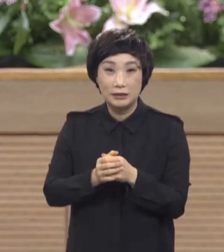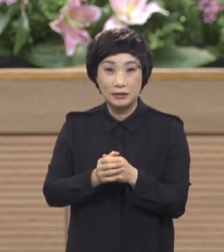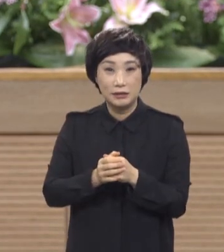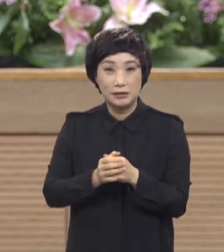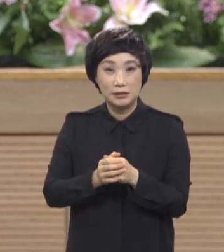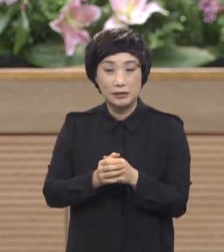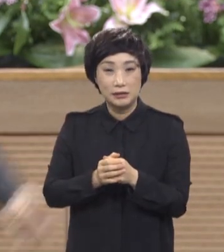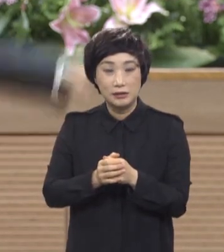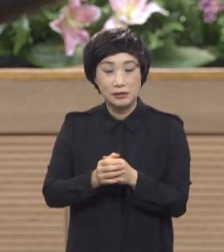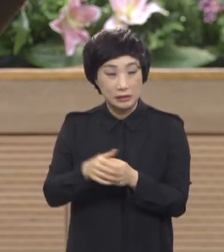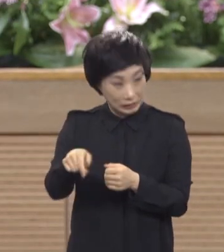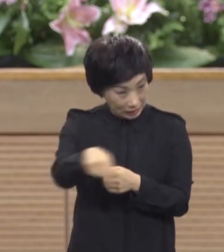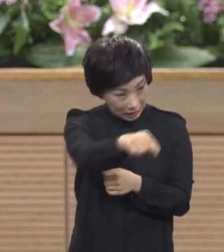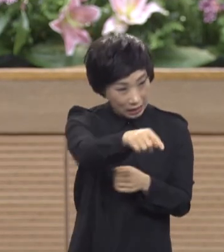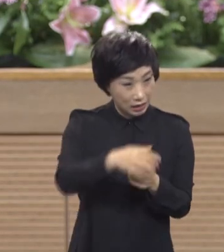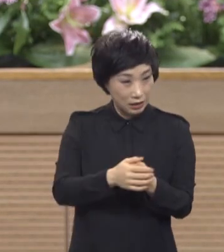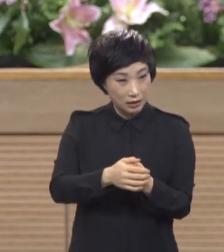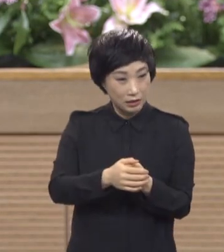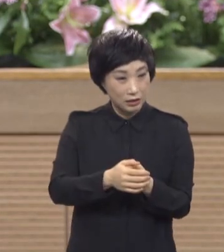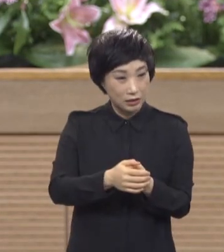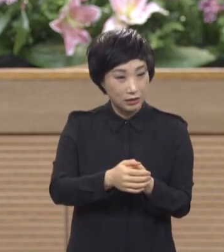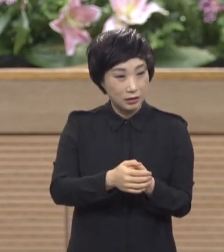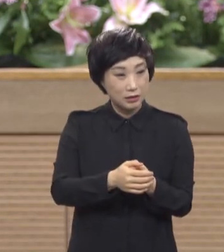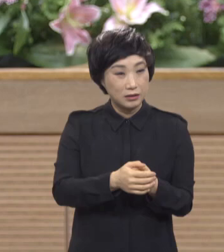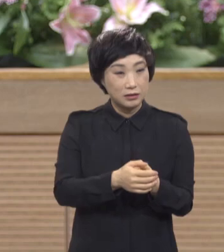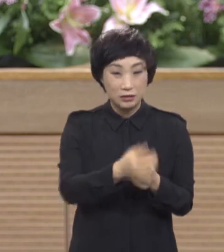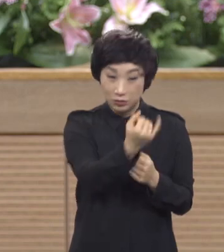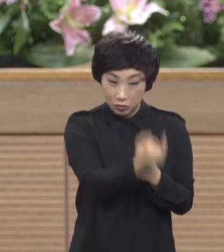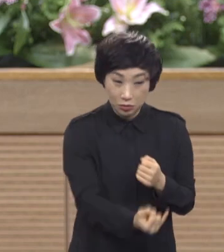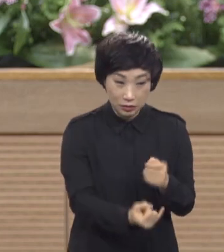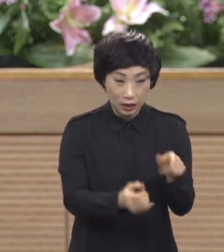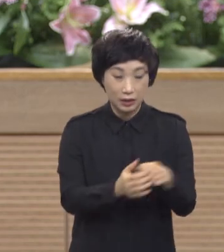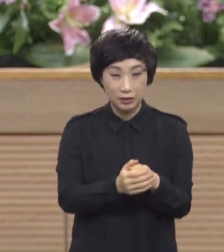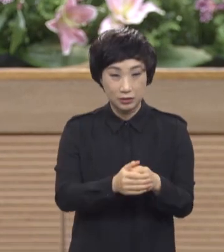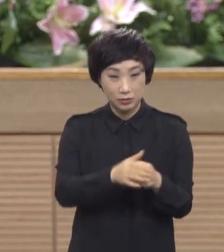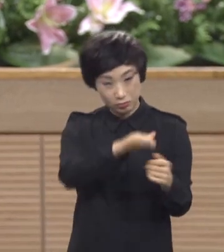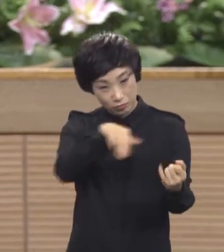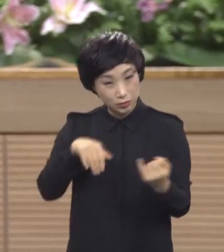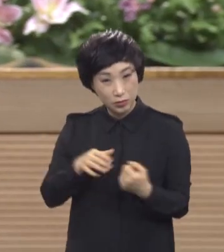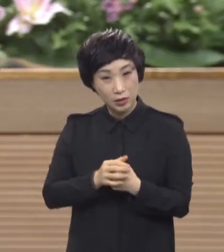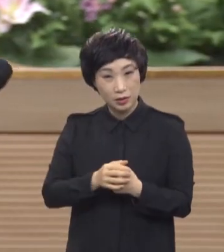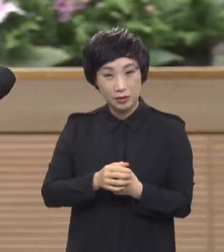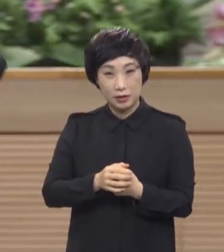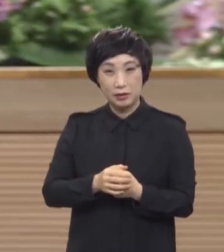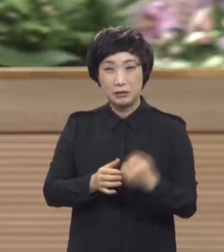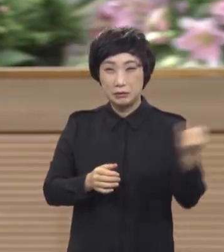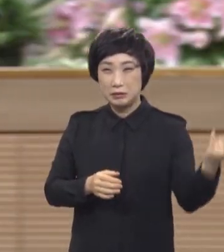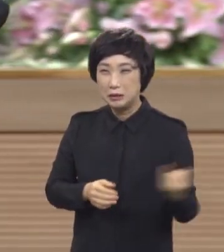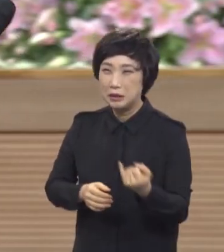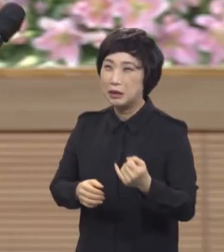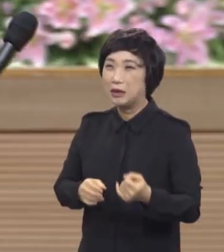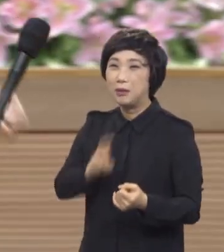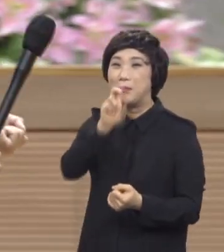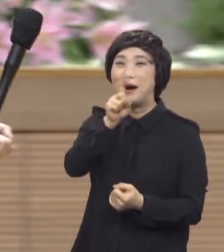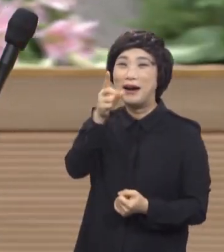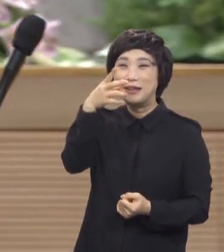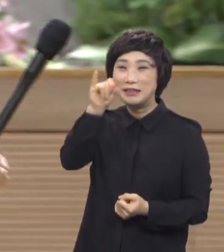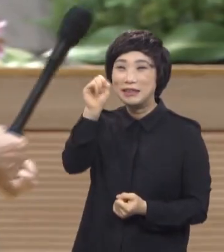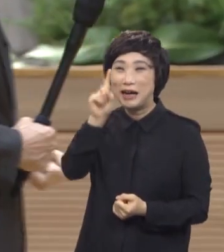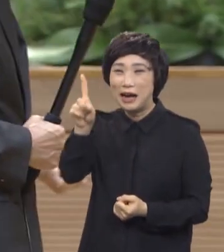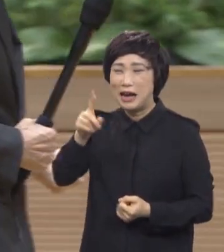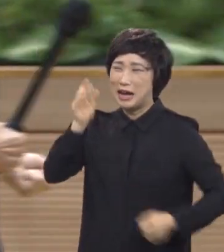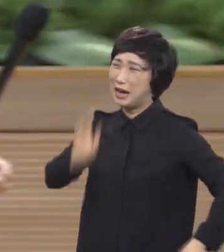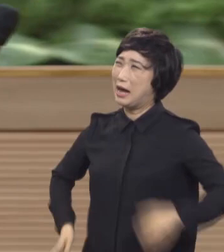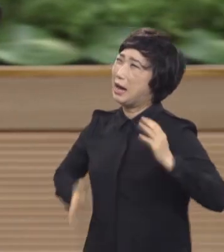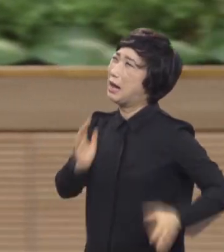너 들어가서 내 동생 마리아 좀 나오라고 이래라 마리아가 팍 전화 옵니다